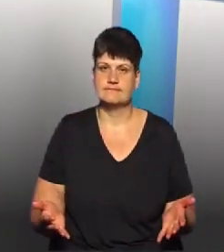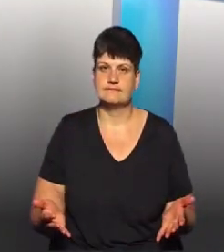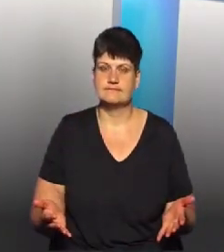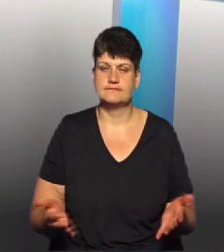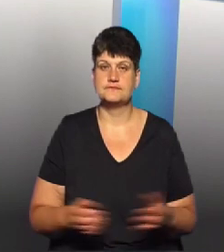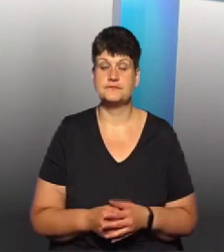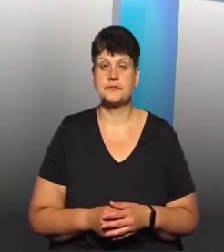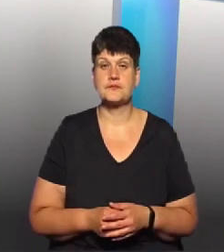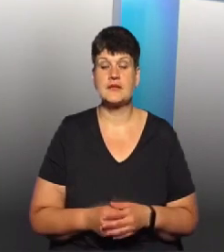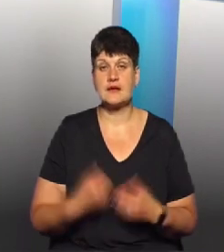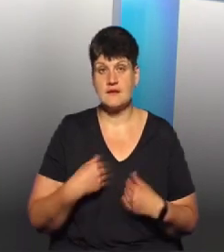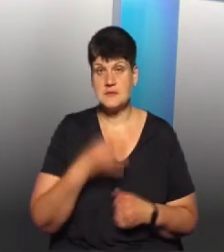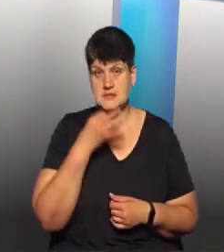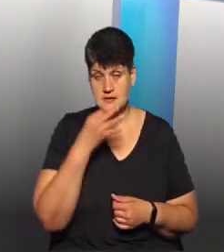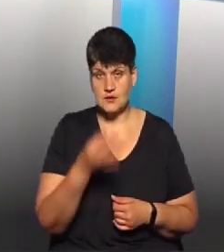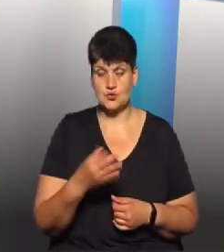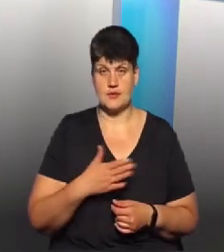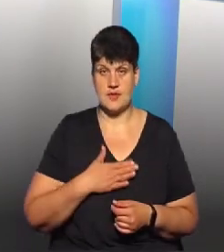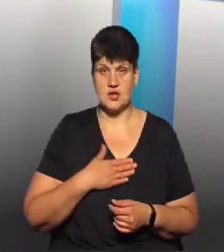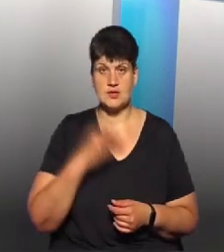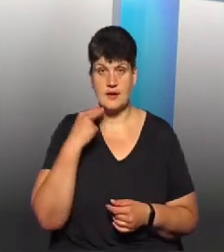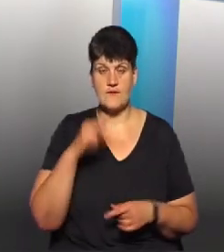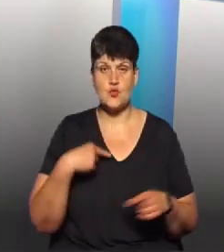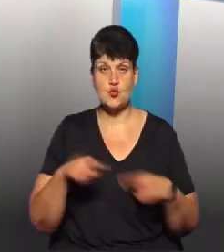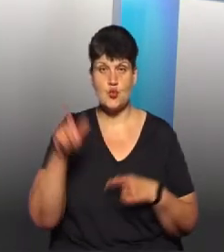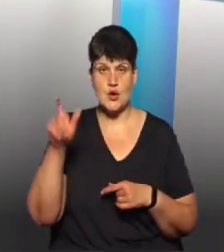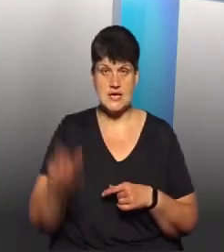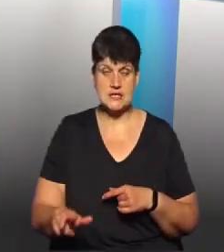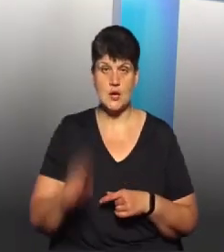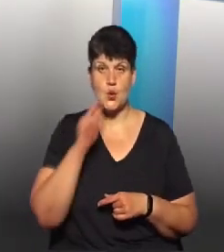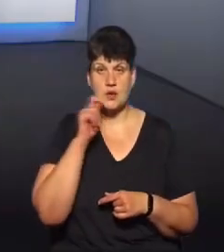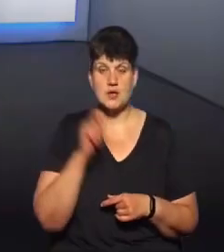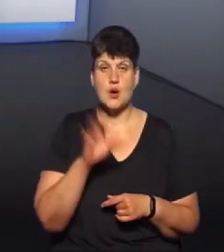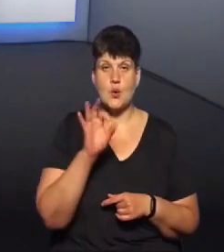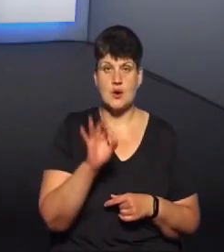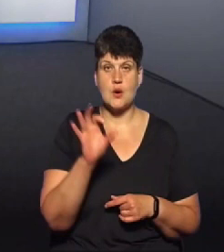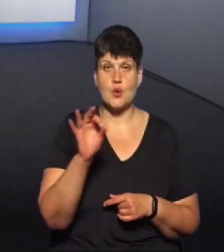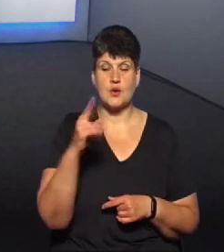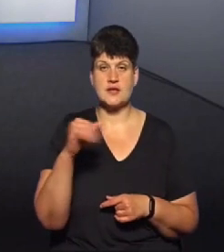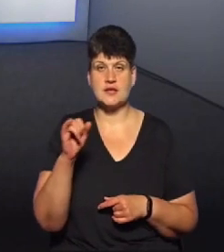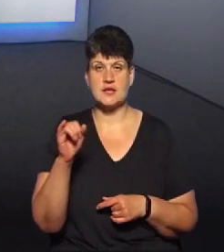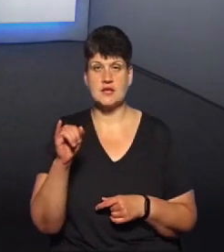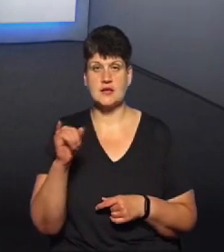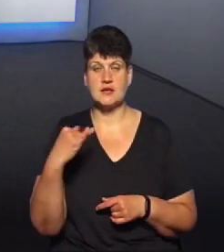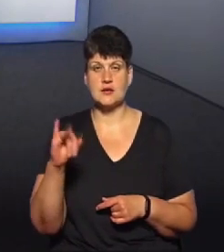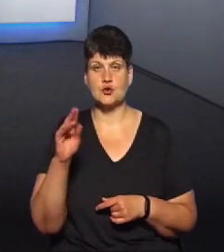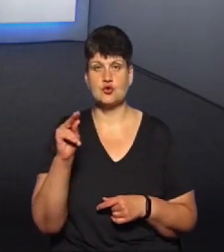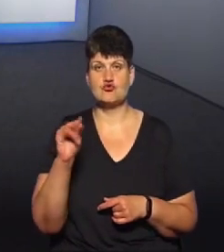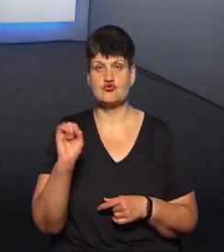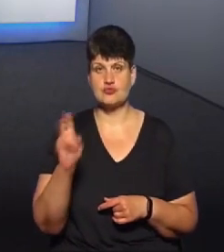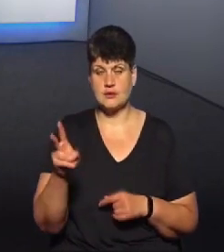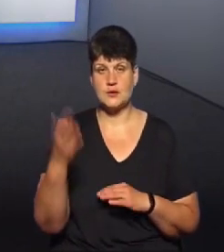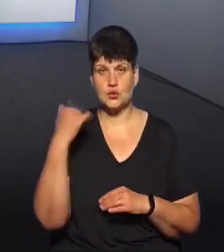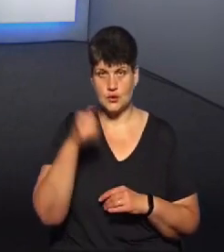скажу, наша найкраща футболістка України Ольга Овдійчук, найкраща минулих років, тому що в минулому році визнали